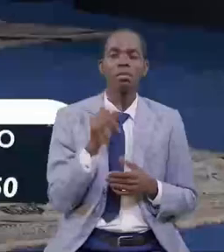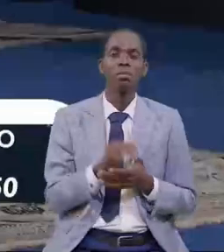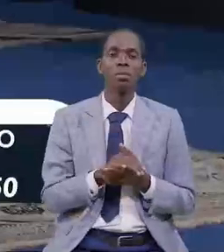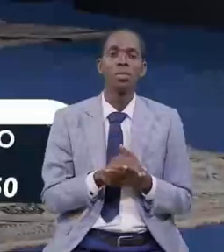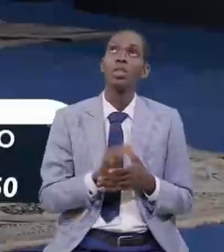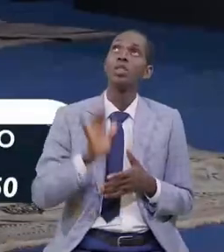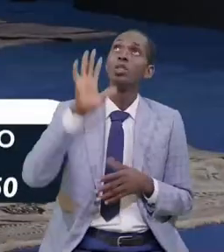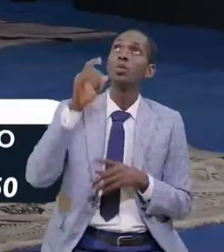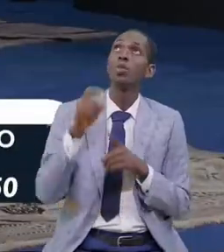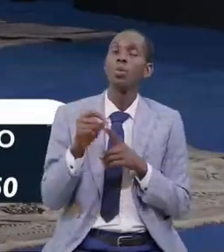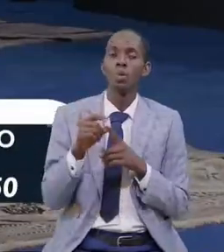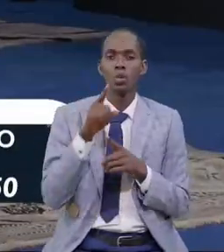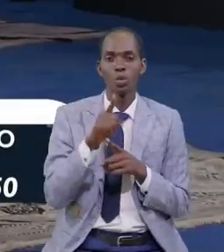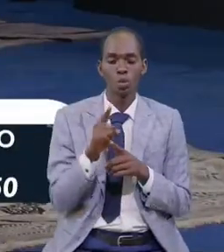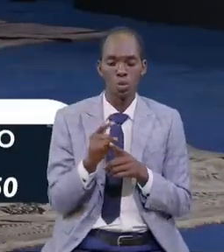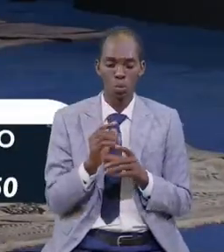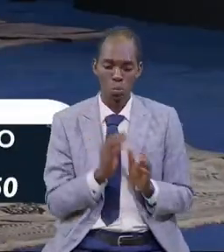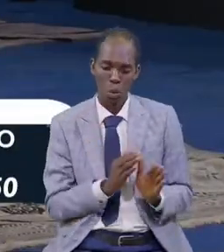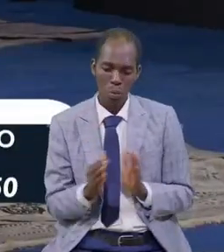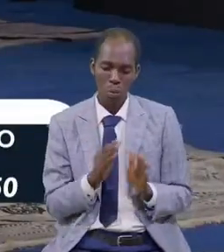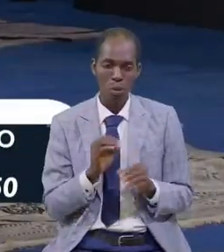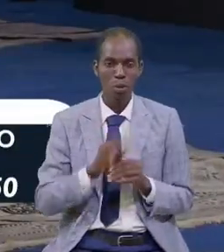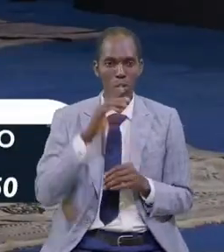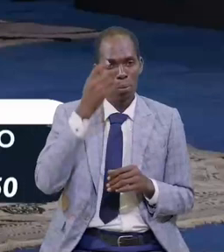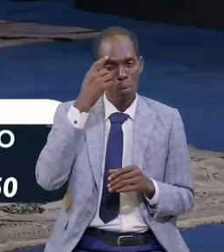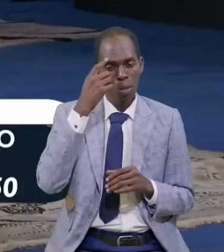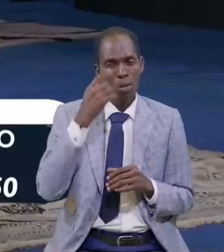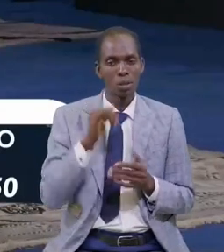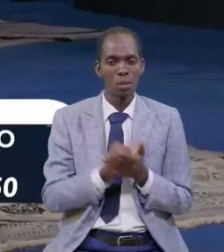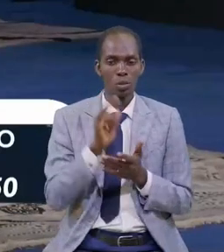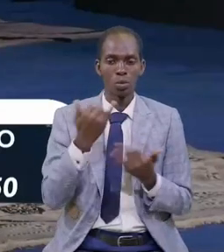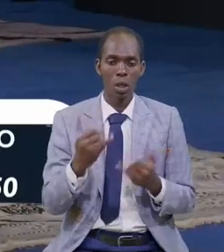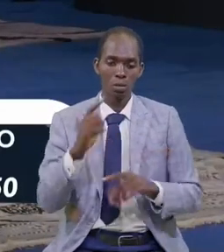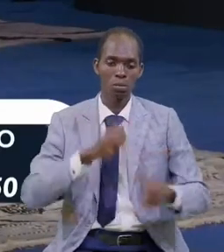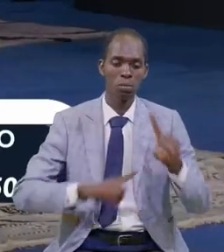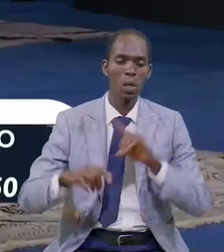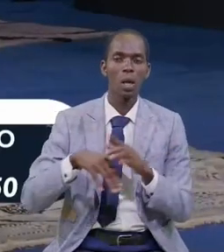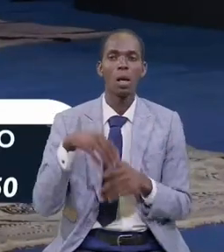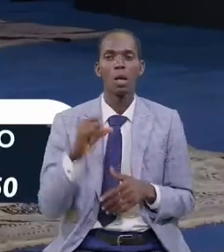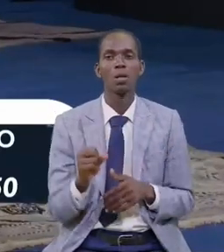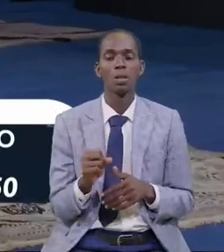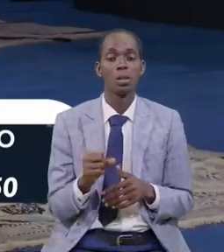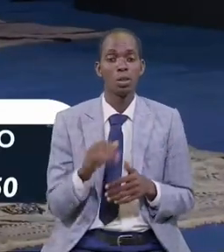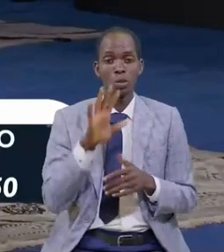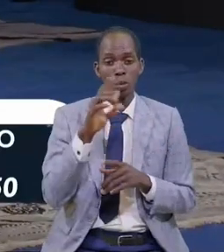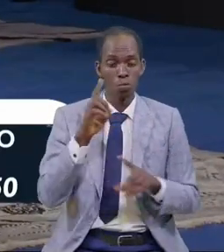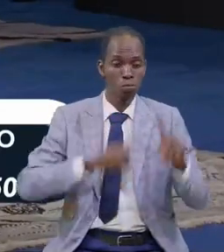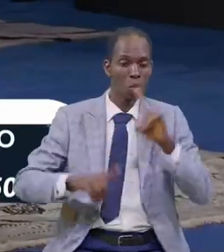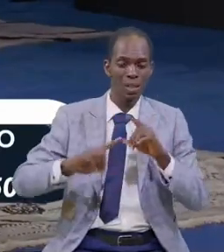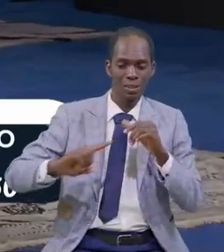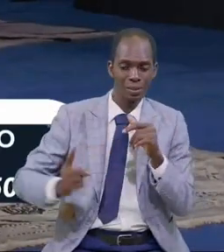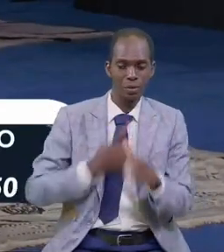état d'esprit les paroles que vous concevez en vous ce qui ce qui